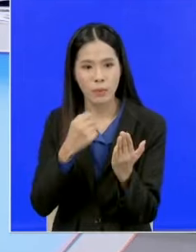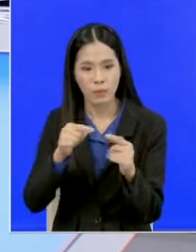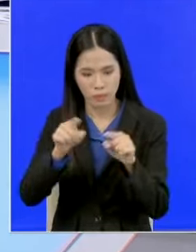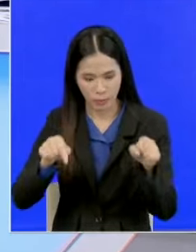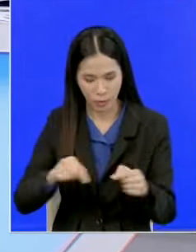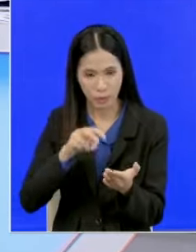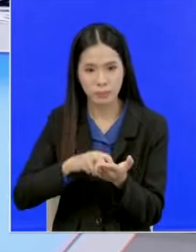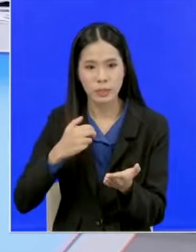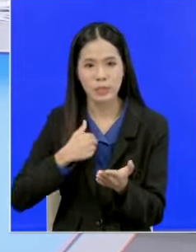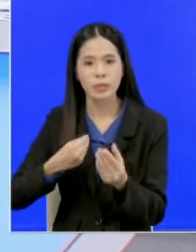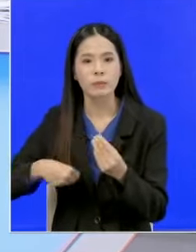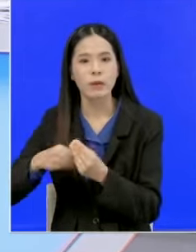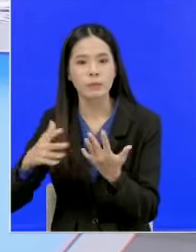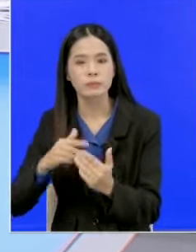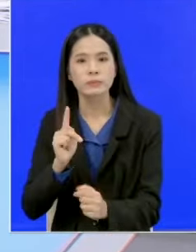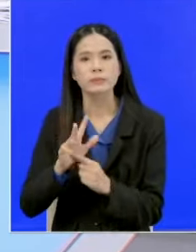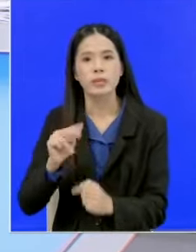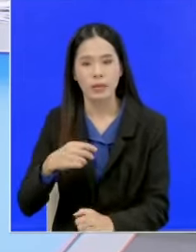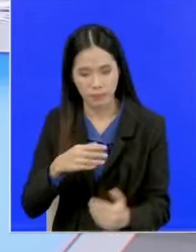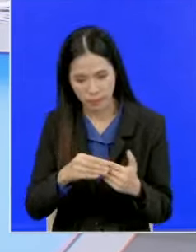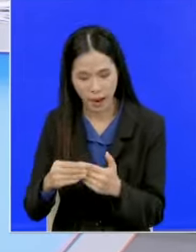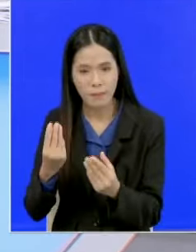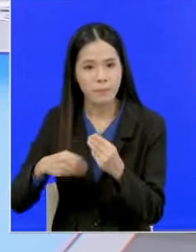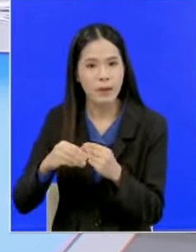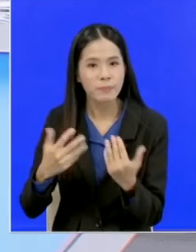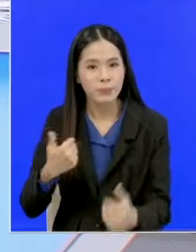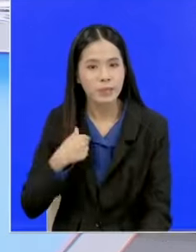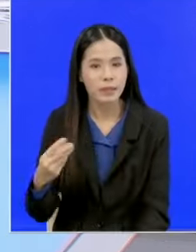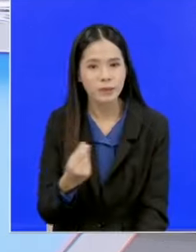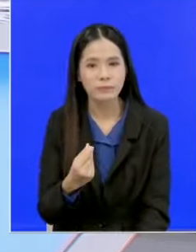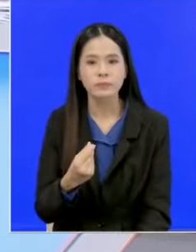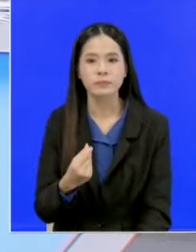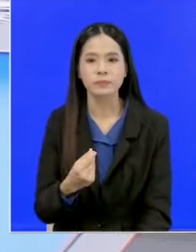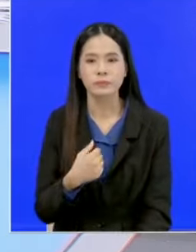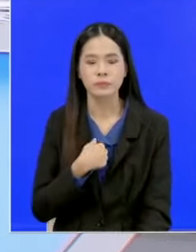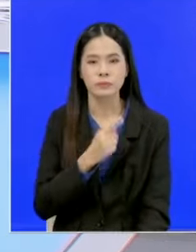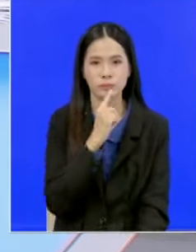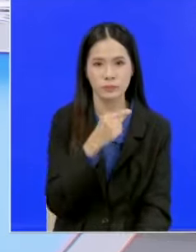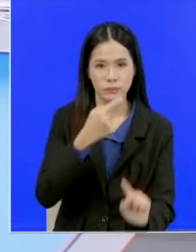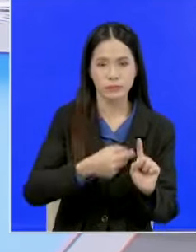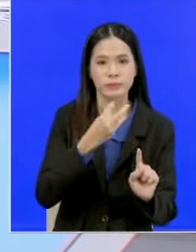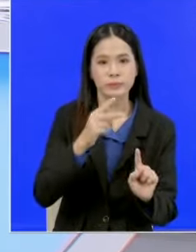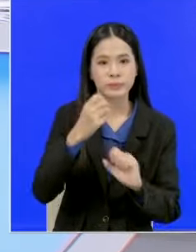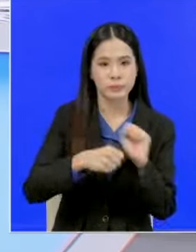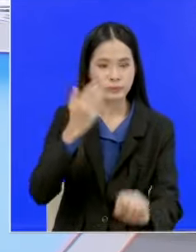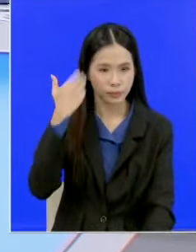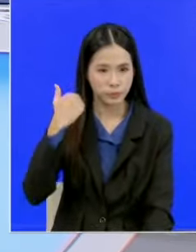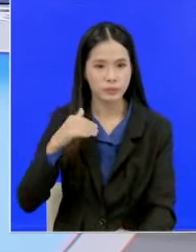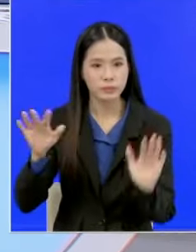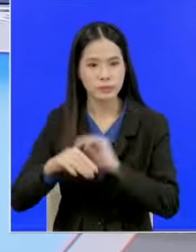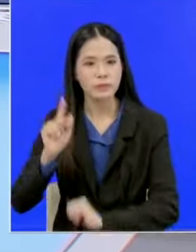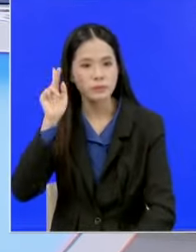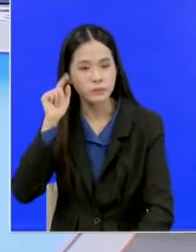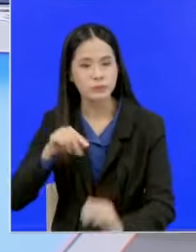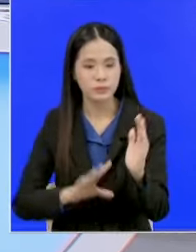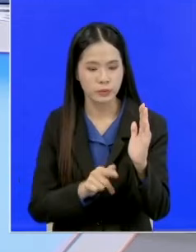พทย์ทำไมคดีไม่คืบพอคุณการมาทำไมมันคืบใช่ไหมฮะ ปรับแจ้งความตั้งแต่ธันวาปีที่แล้ว คล้ายๆกับข่าวพี่โจ๊กที่ชุม